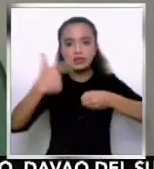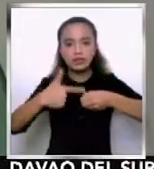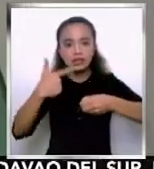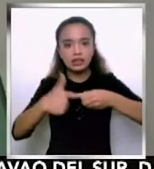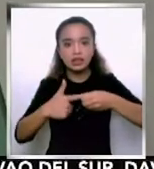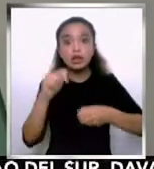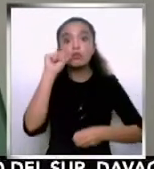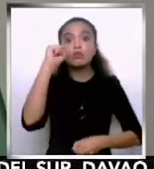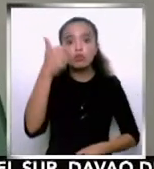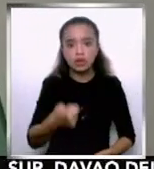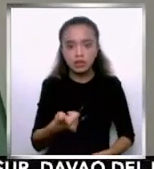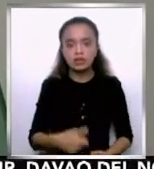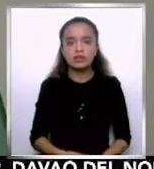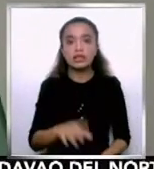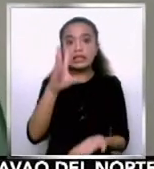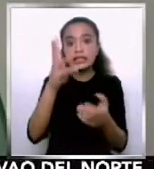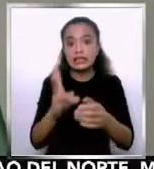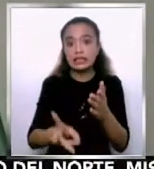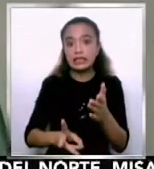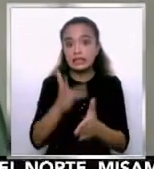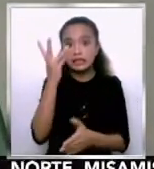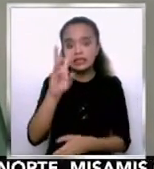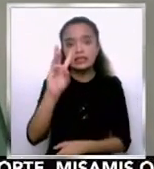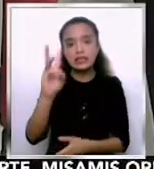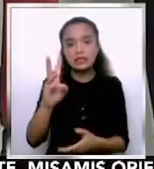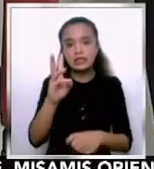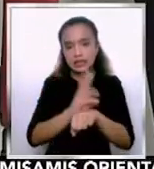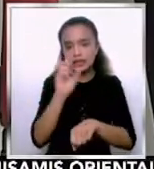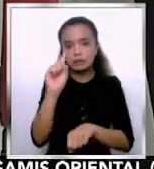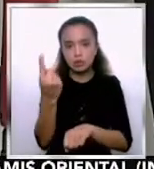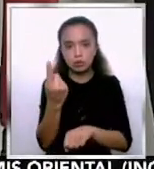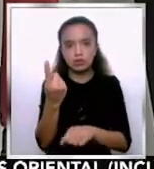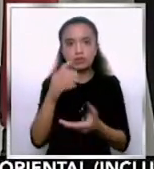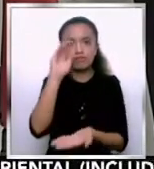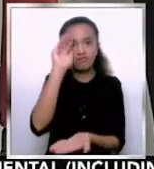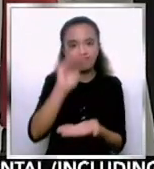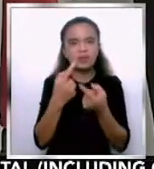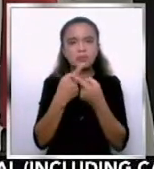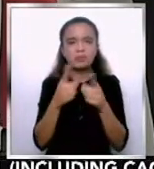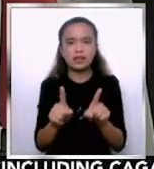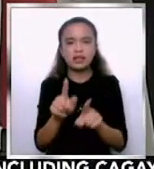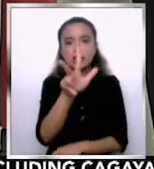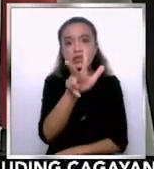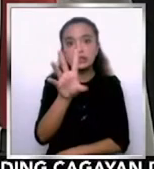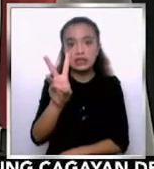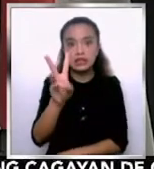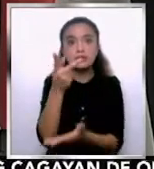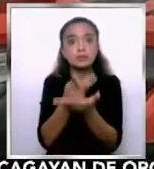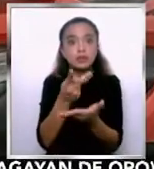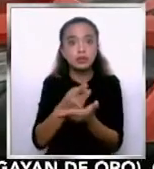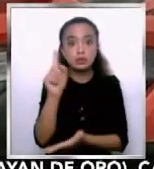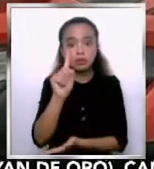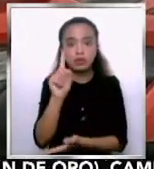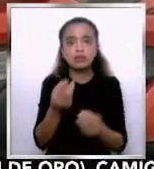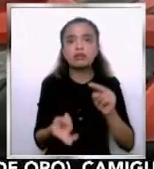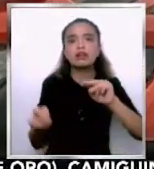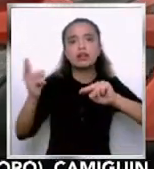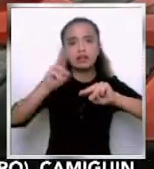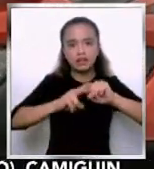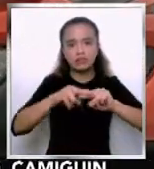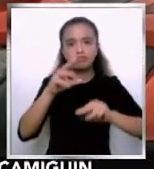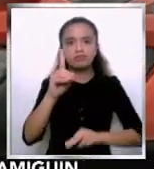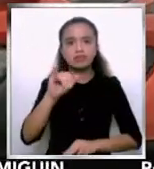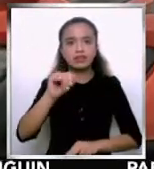bukas. 6 na beses pa lang nagro-rollback. Suma total, mahigit 36 pesos na ang itinataas ng diesel ngayong